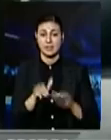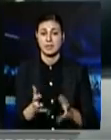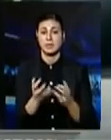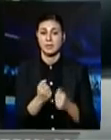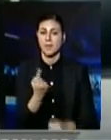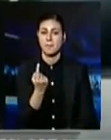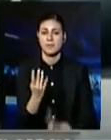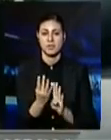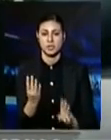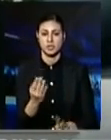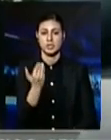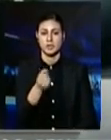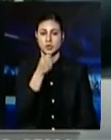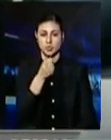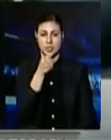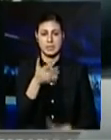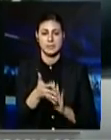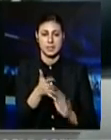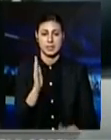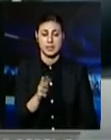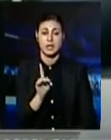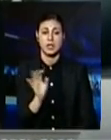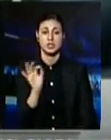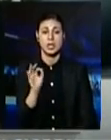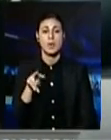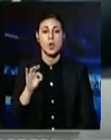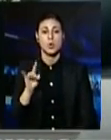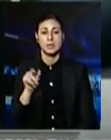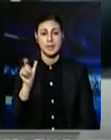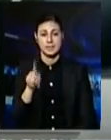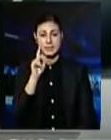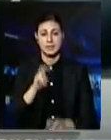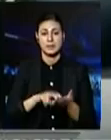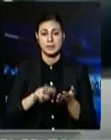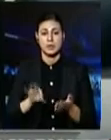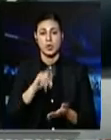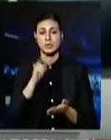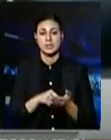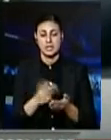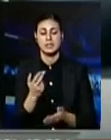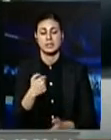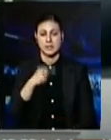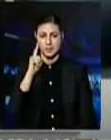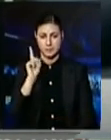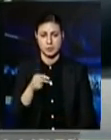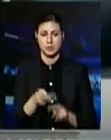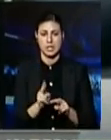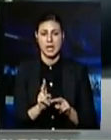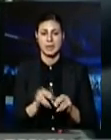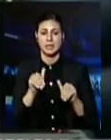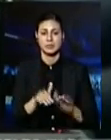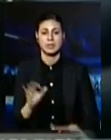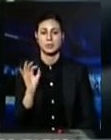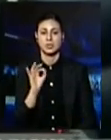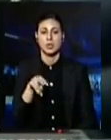მივიღე, პირველ რიგში თქვენ ჟურნალისტები შეიტყობთ. რაც შეეხება ლორთქიფანიძის გადადგომის საკითხს, რა თქმა უნდა, ვიცოდი ამ გადაწყვეტილების შესახებ. ეს